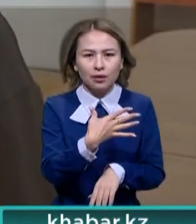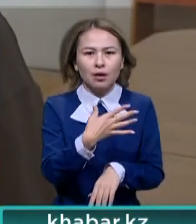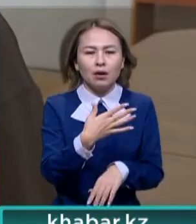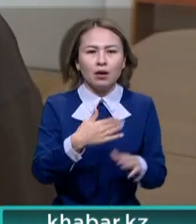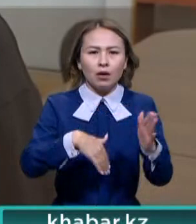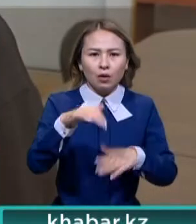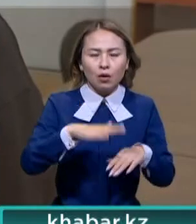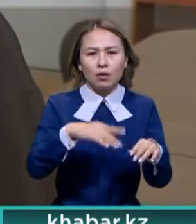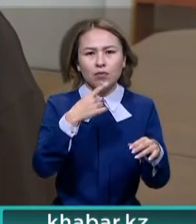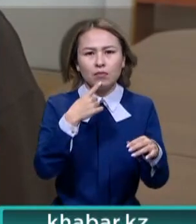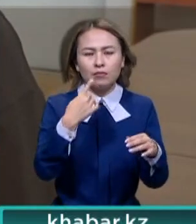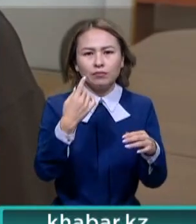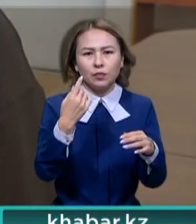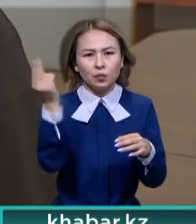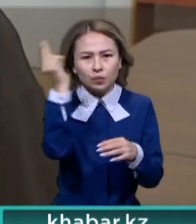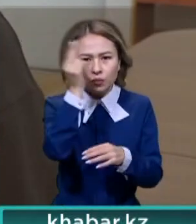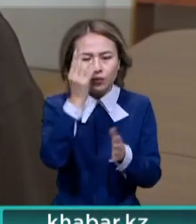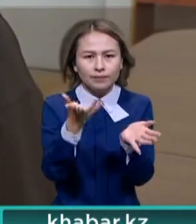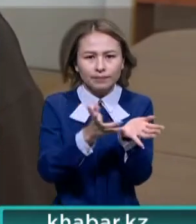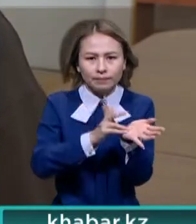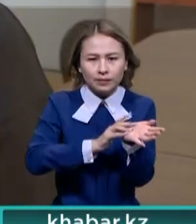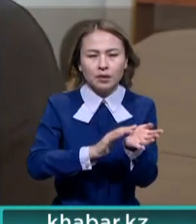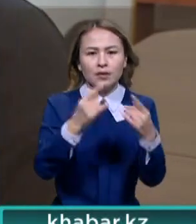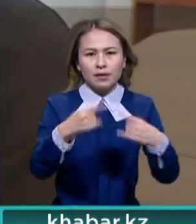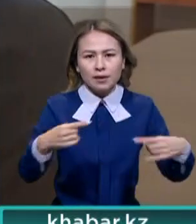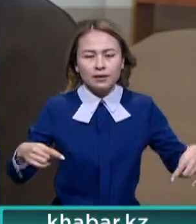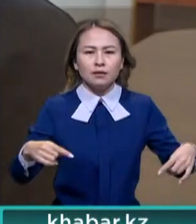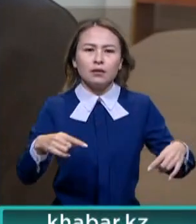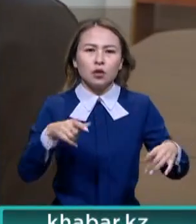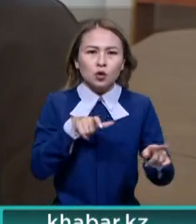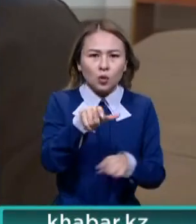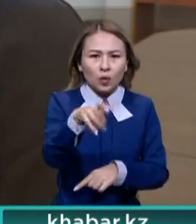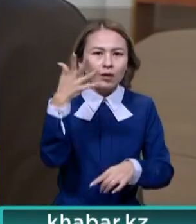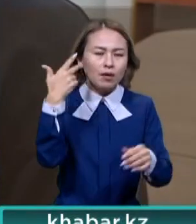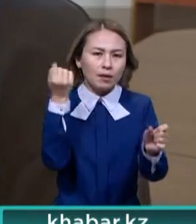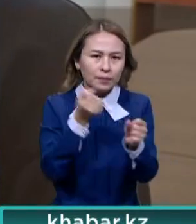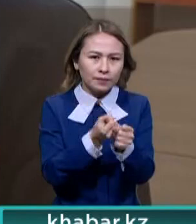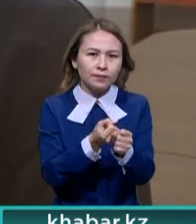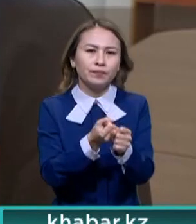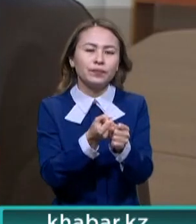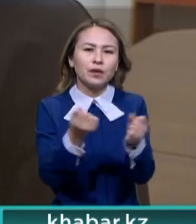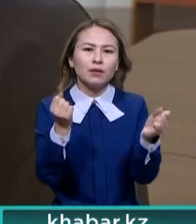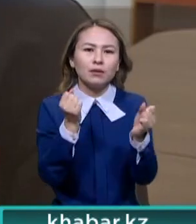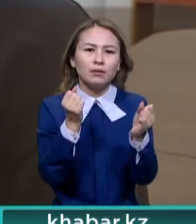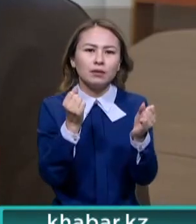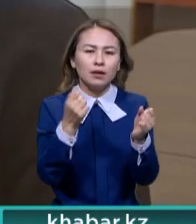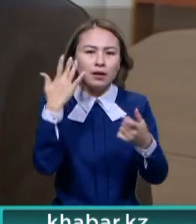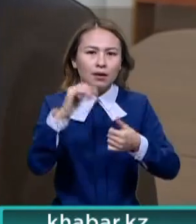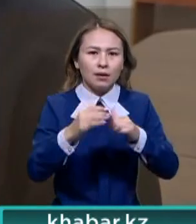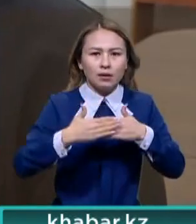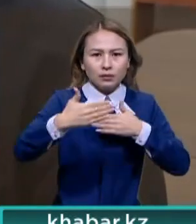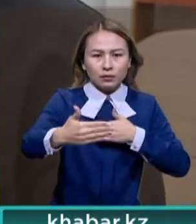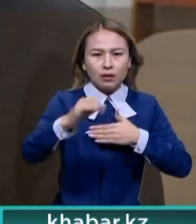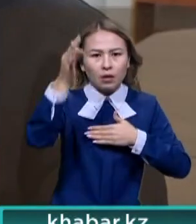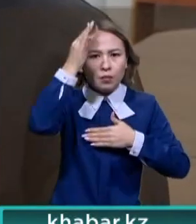қан іздерін алуды үйрендік. Және де жол кезінде, жол апаты болған кезде қалай арақашықтықты